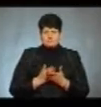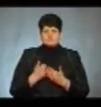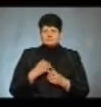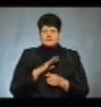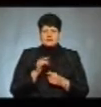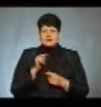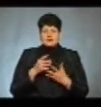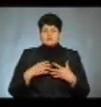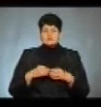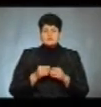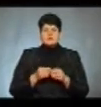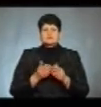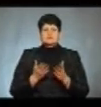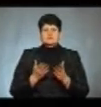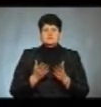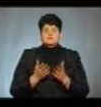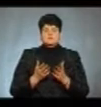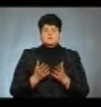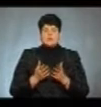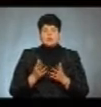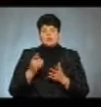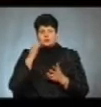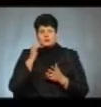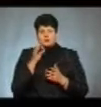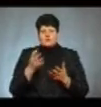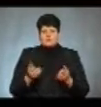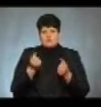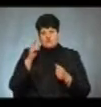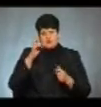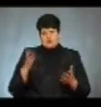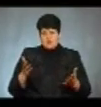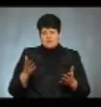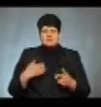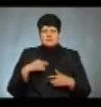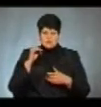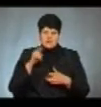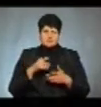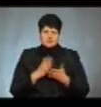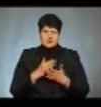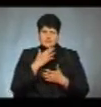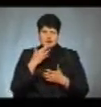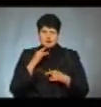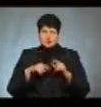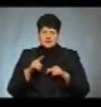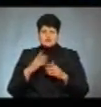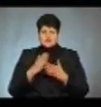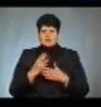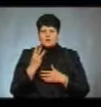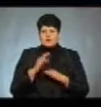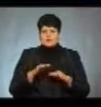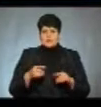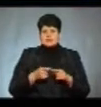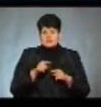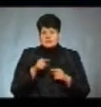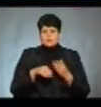сім'я, яка розраховує на таку підтримку держави, але знаю, що є дуже багато родин, в яких є троє дітей, і для них